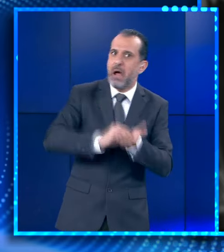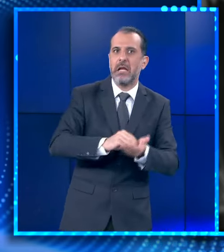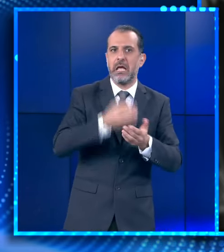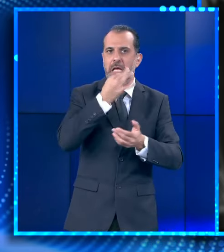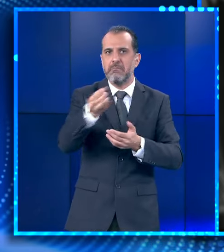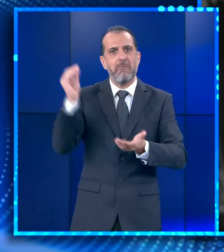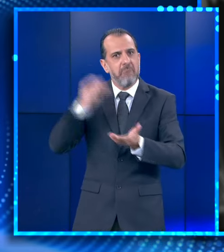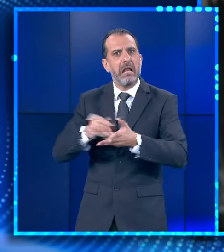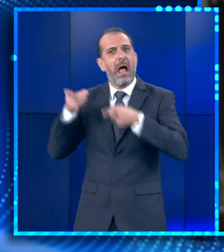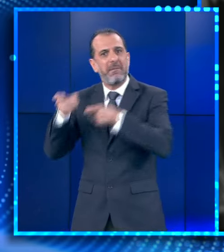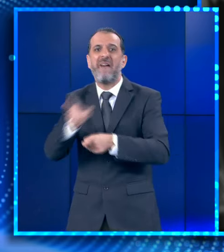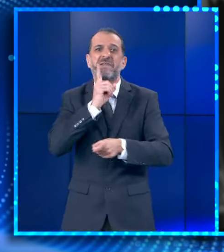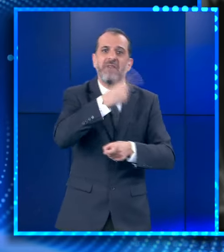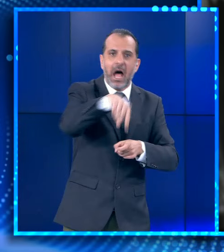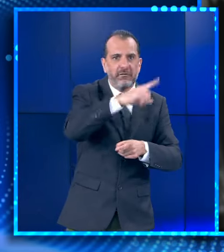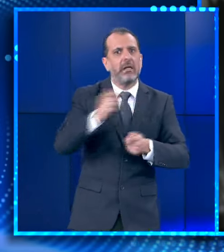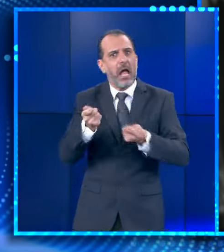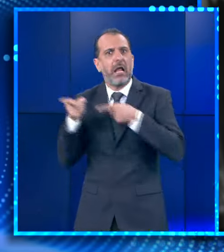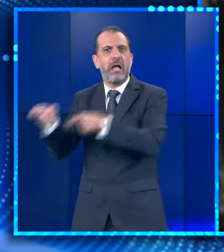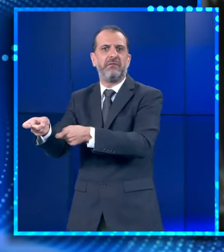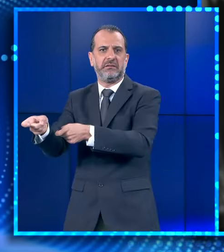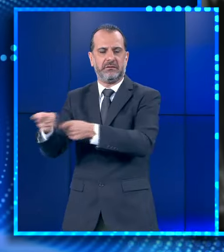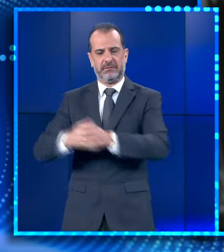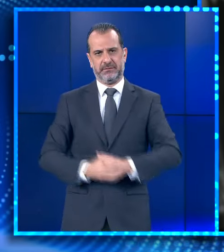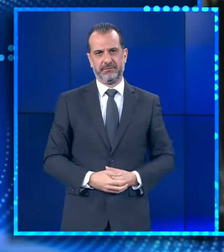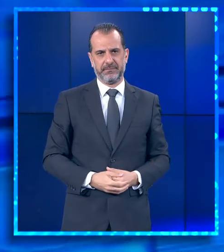διαδικτυακές απειλές από τα ίδια άτομα.